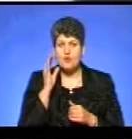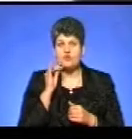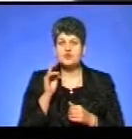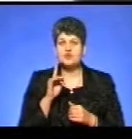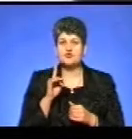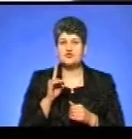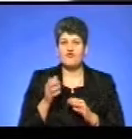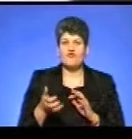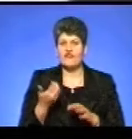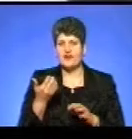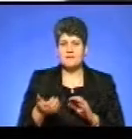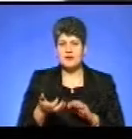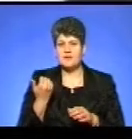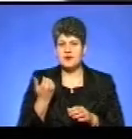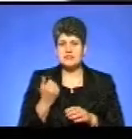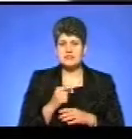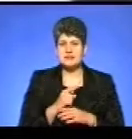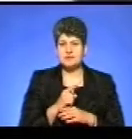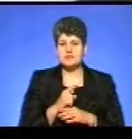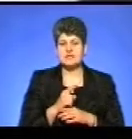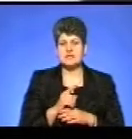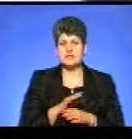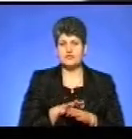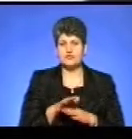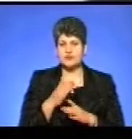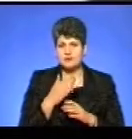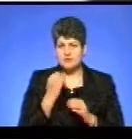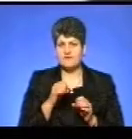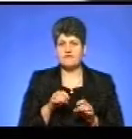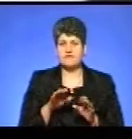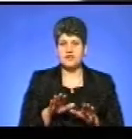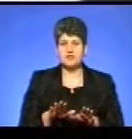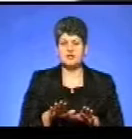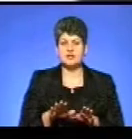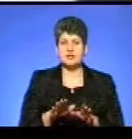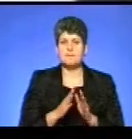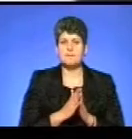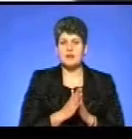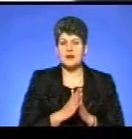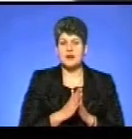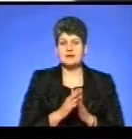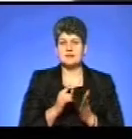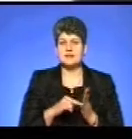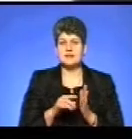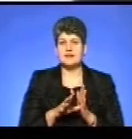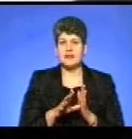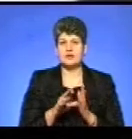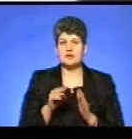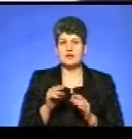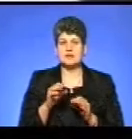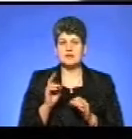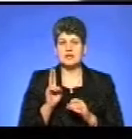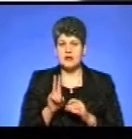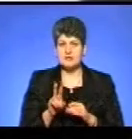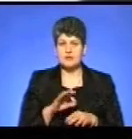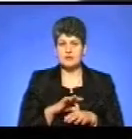таки вибивається і стабілізація повністю не прийшла, то ми вирішили на прохання міського електротрансу, який проводив ці роботи, на